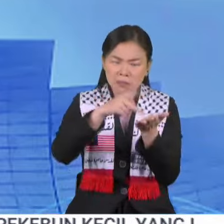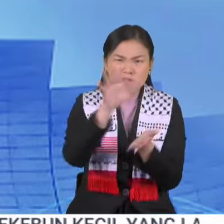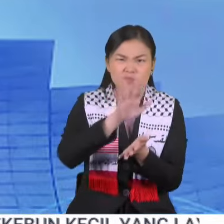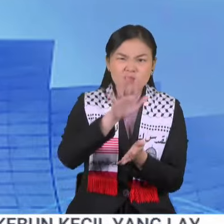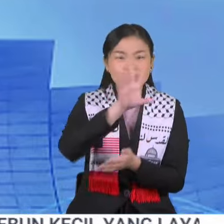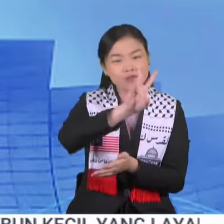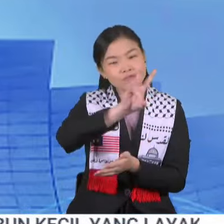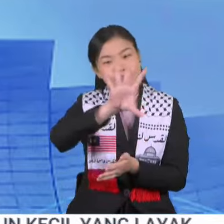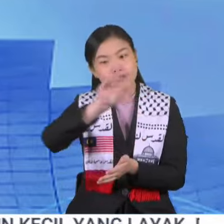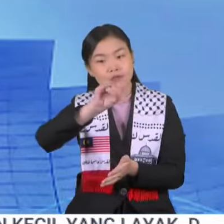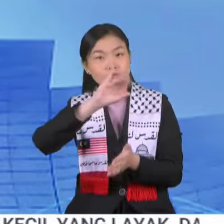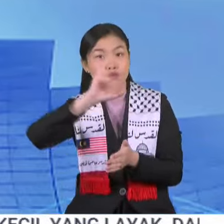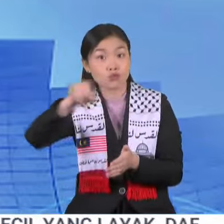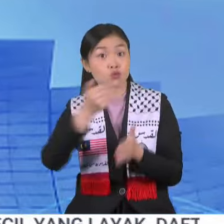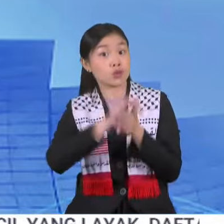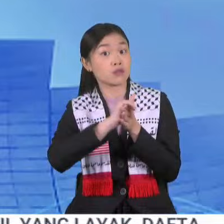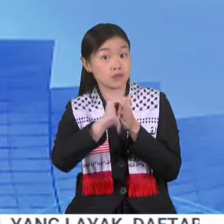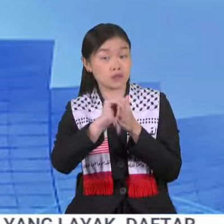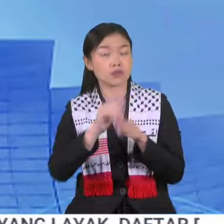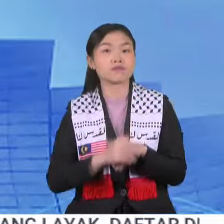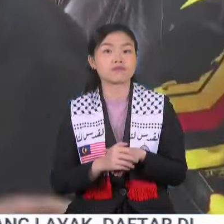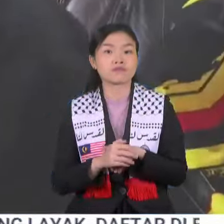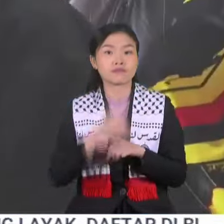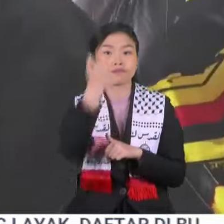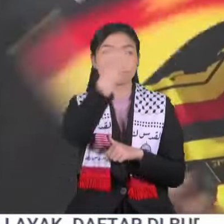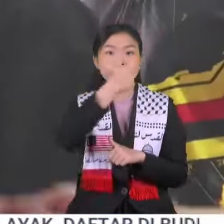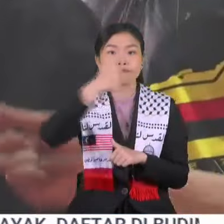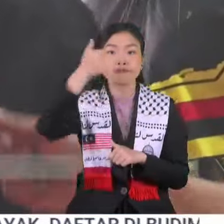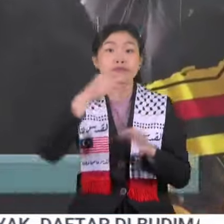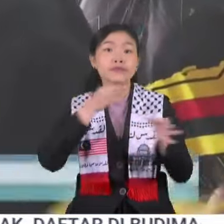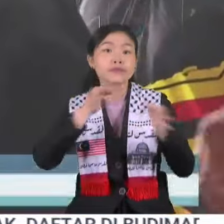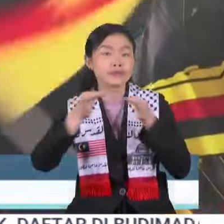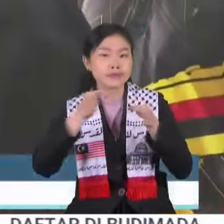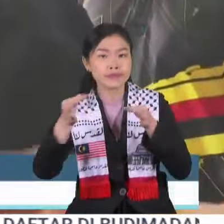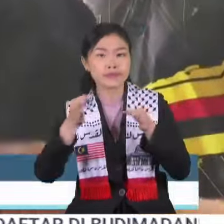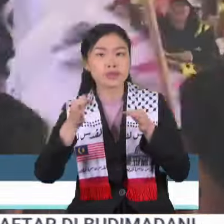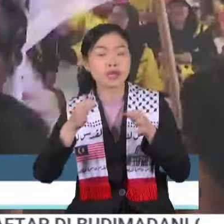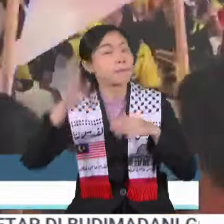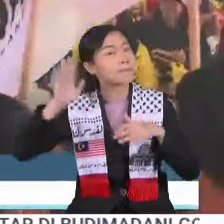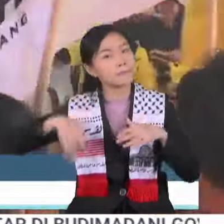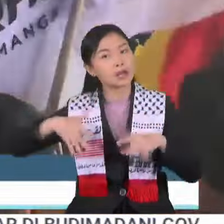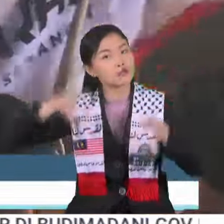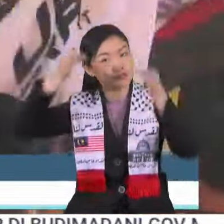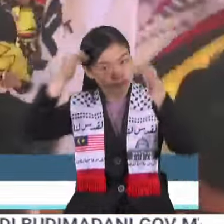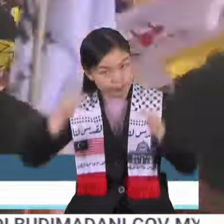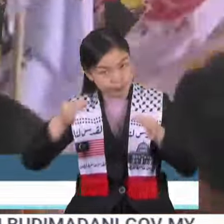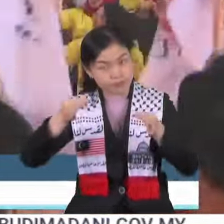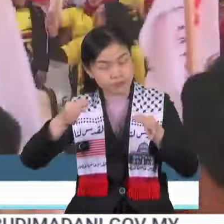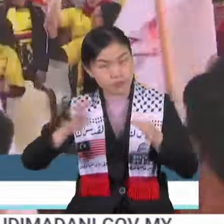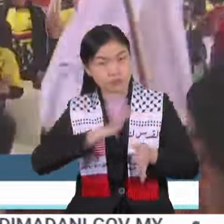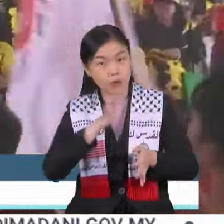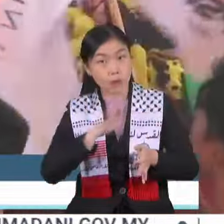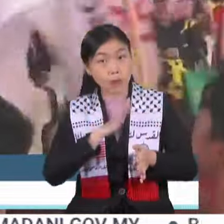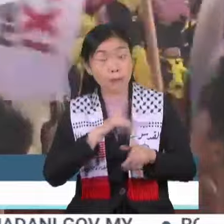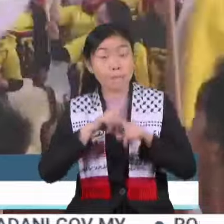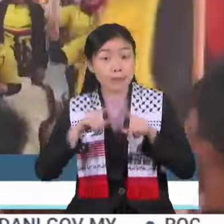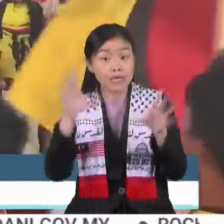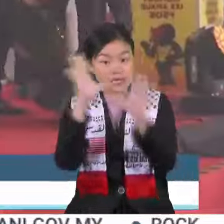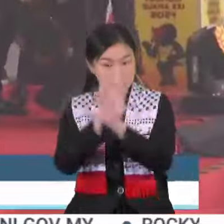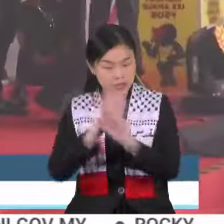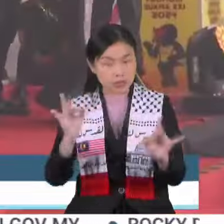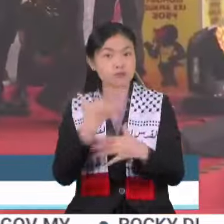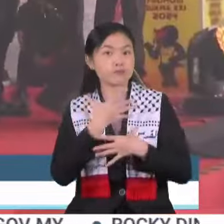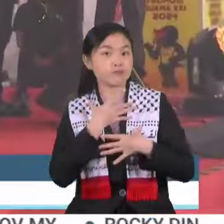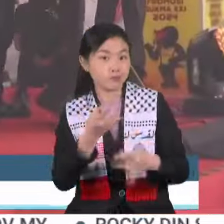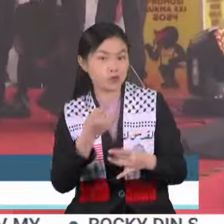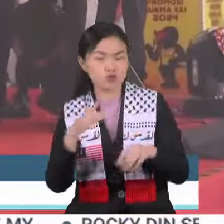berjumlah RM750 juta. Jelas Premier, walaupun perkara tersebut belum diputuskan secara rasmi, Sarawak amat berminat dan